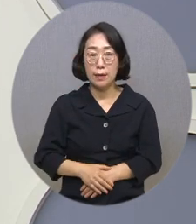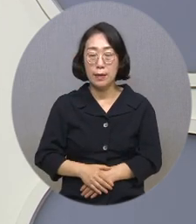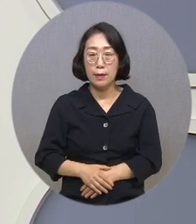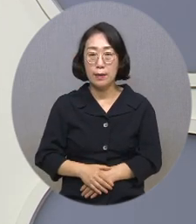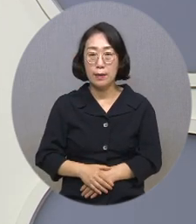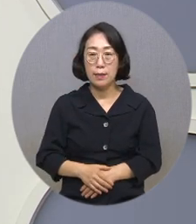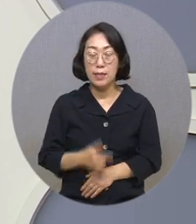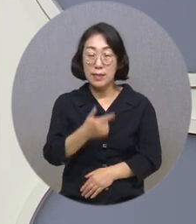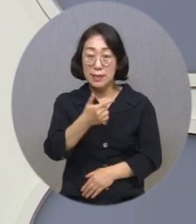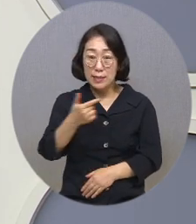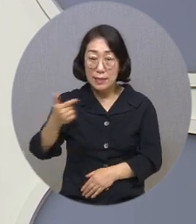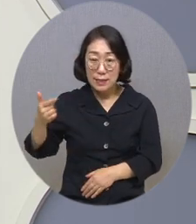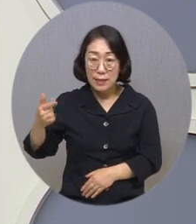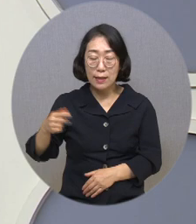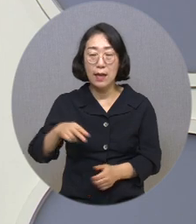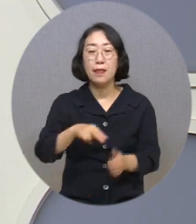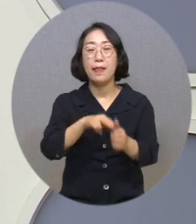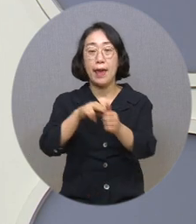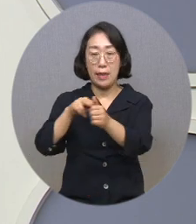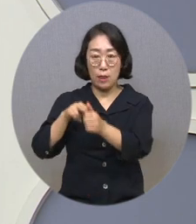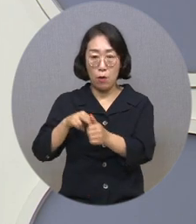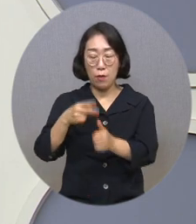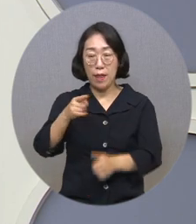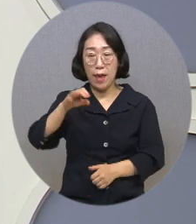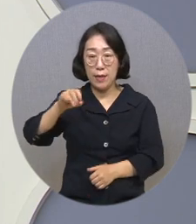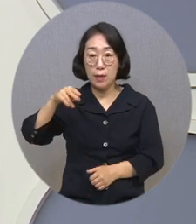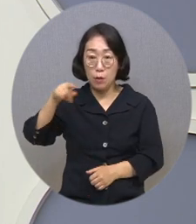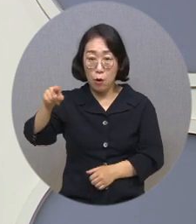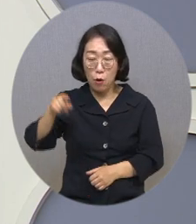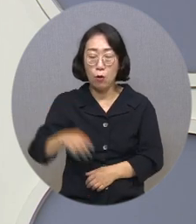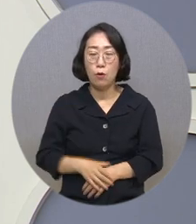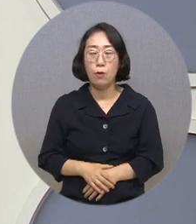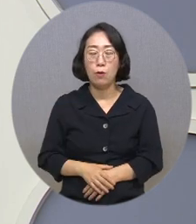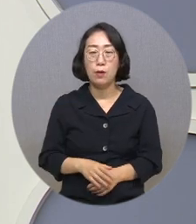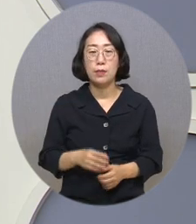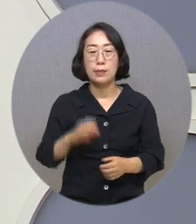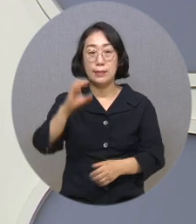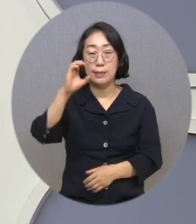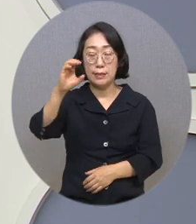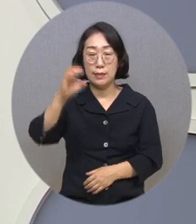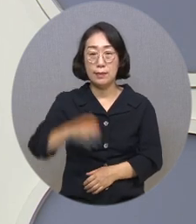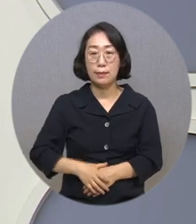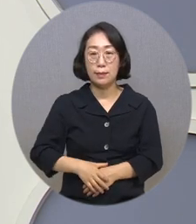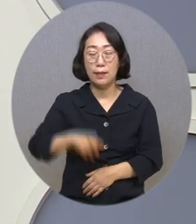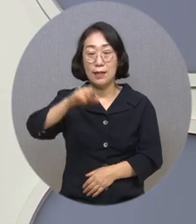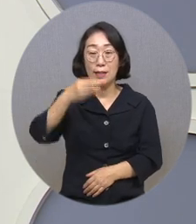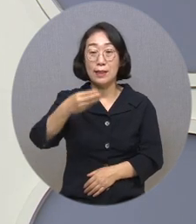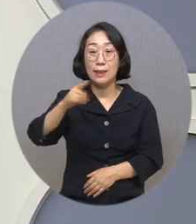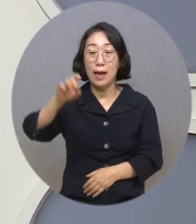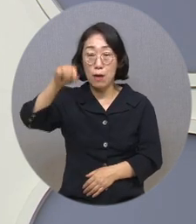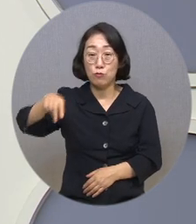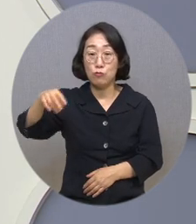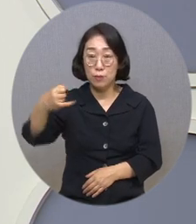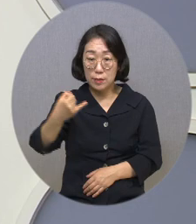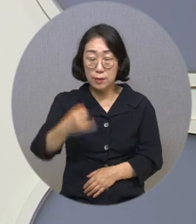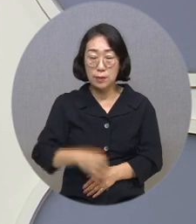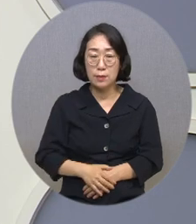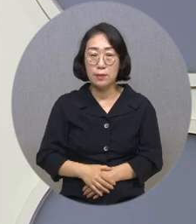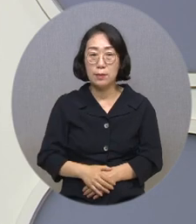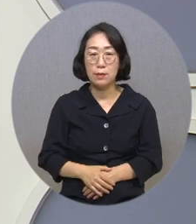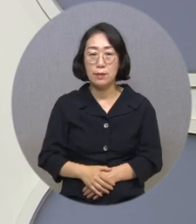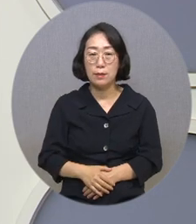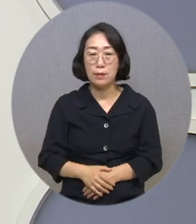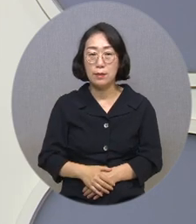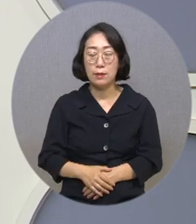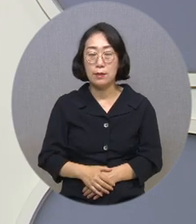빅데이터, 이제 블록체인 뭐 이런 쪽이고, 그 다음에 C는 이제 클라우드, 이제 그 다음에 이제 커넥티드